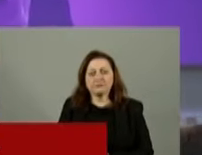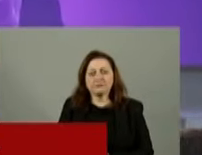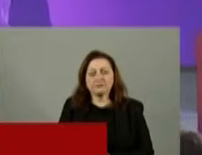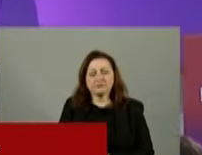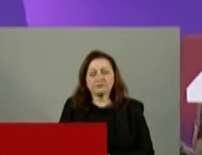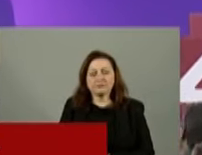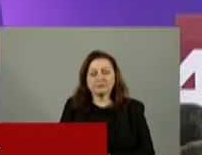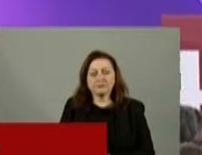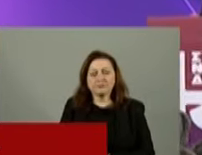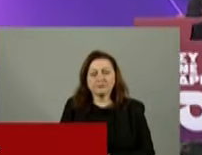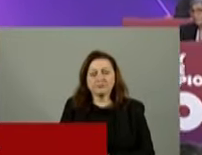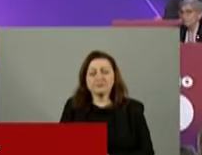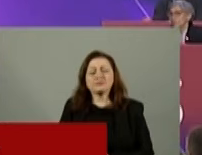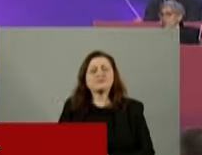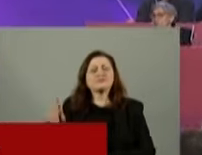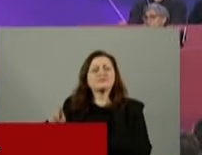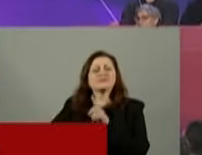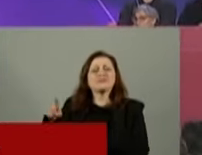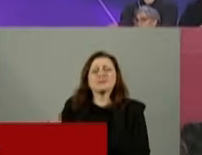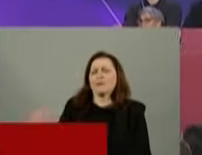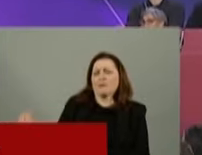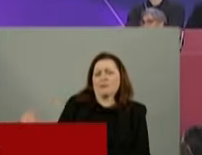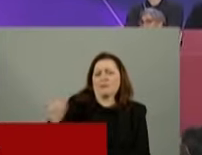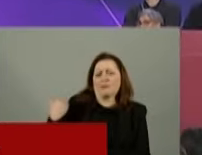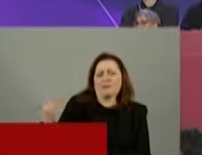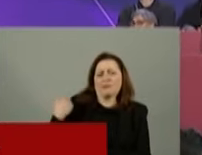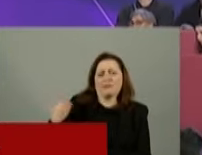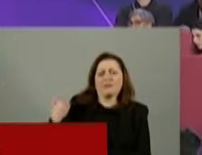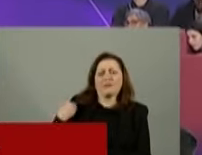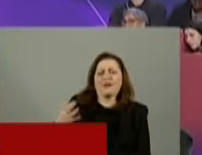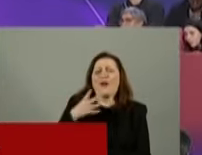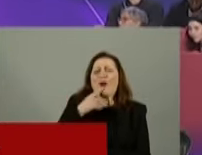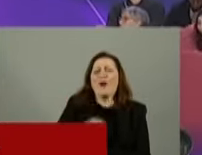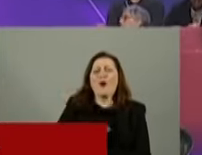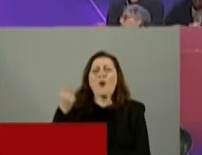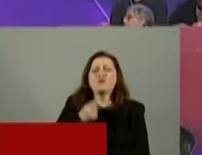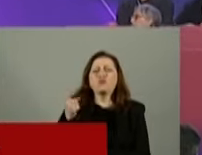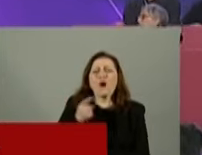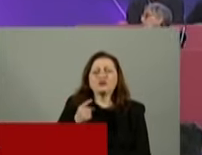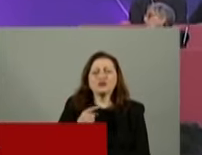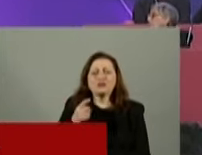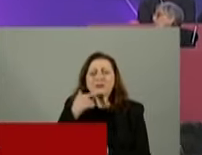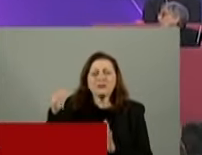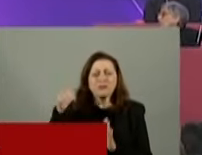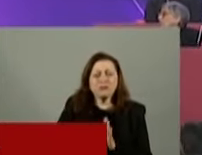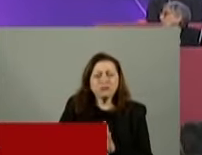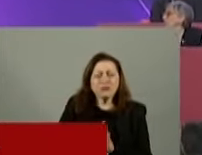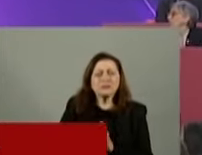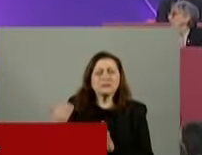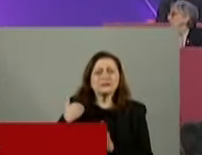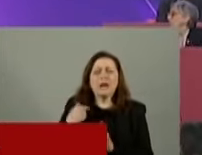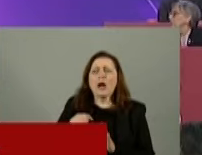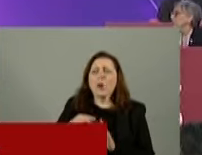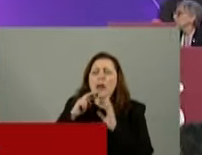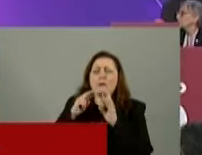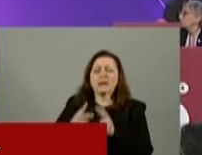ότι θα καταψηφίσουν το νομοσχέδιο για τα μη κρατικά πανεπιστήμια, δείχνουν ότι πάνε σαφώς προς τα αριστερά. Έτσι, αφήνουν το κέντρο